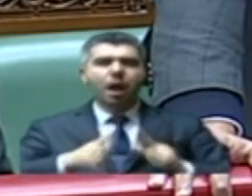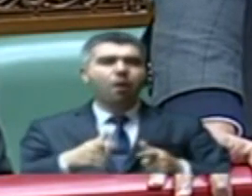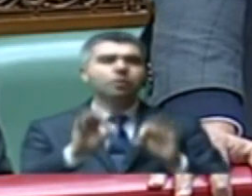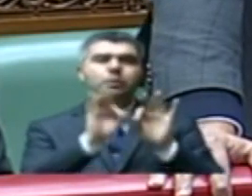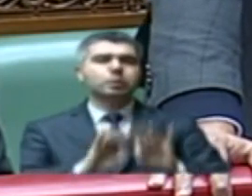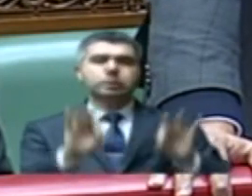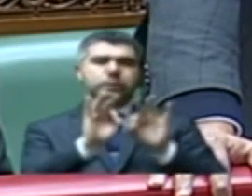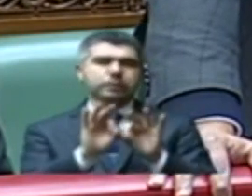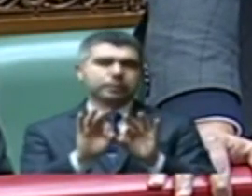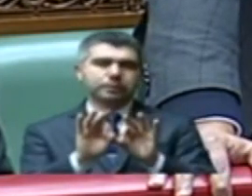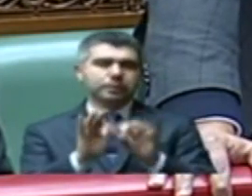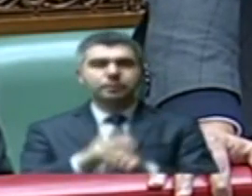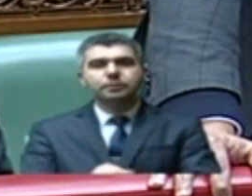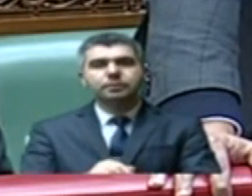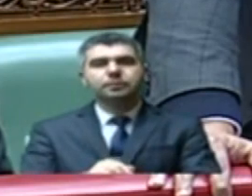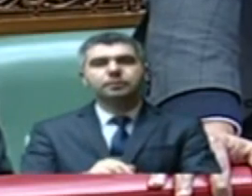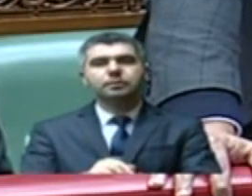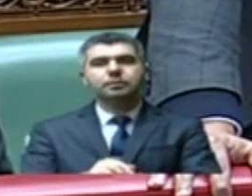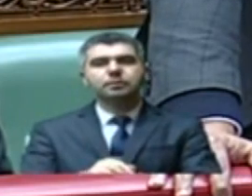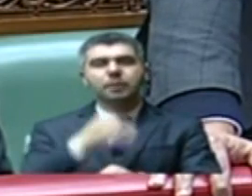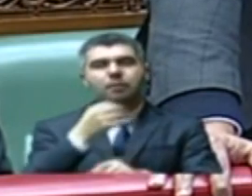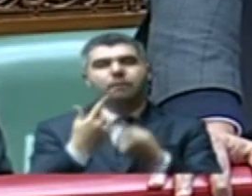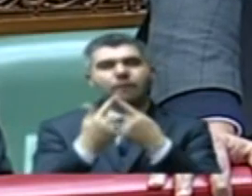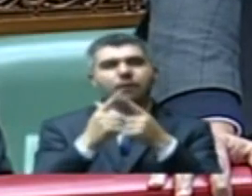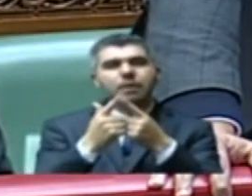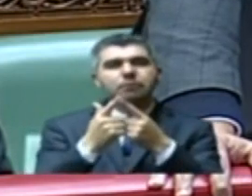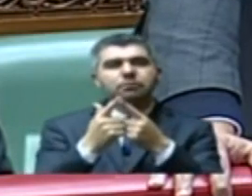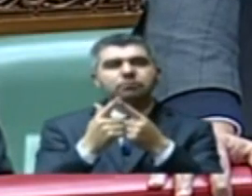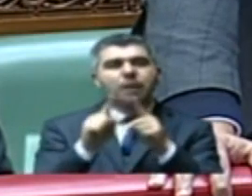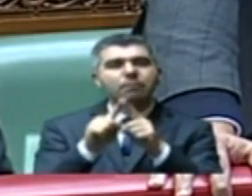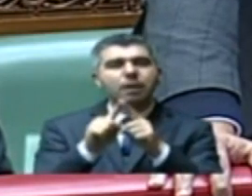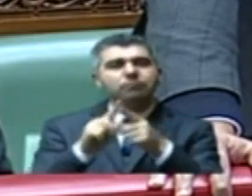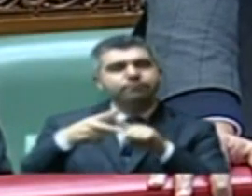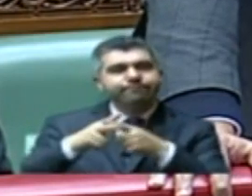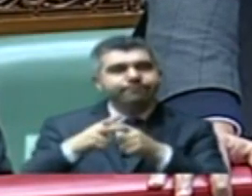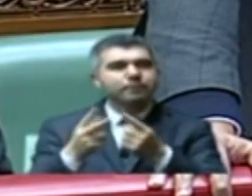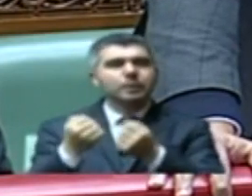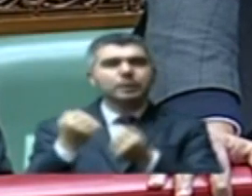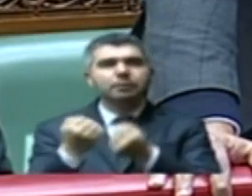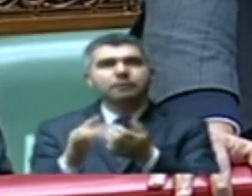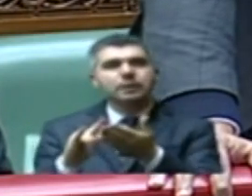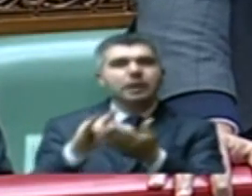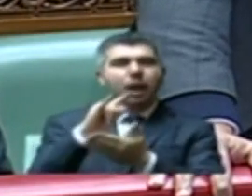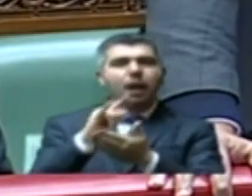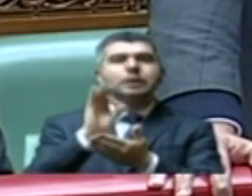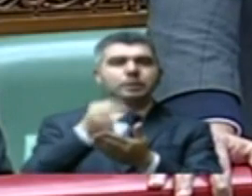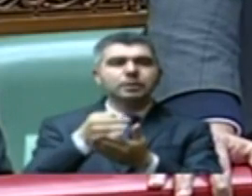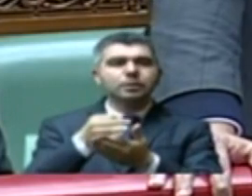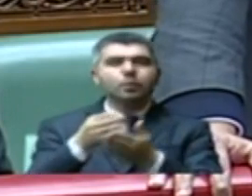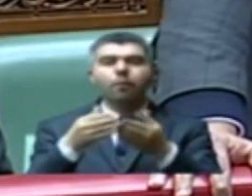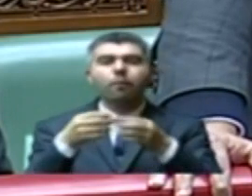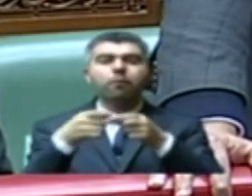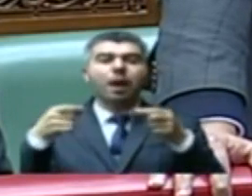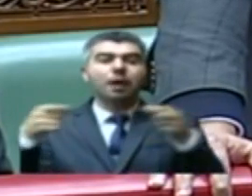وحنا عندنا حنا تنصنعوا مثلا طيارات او السيارات، حنا خصنا نكبروا